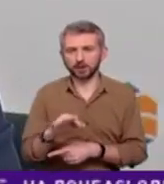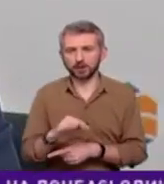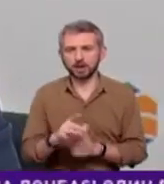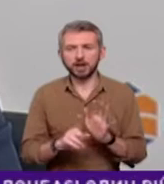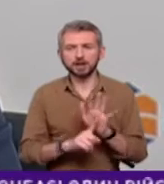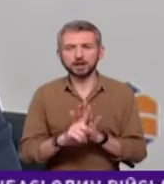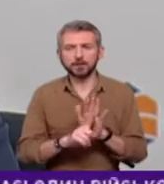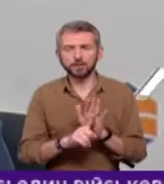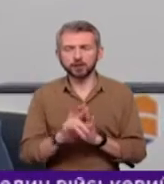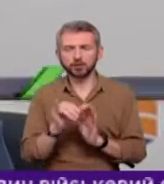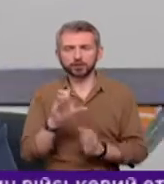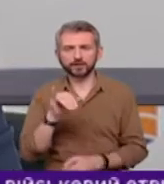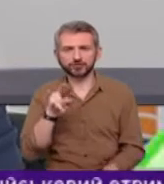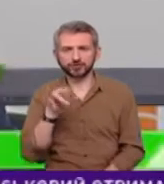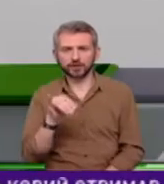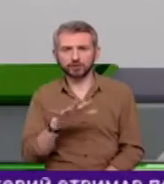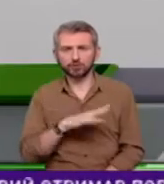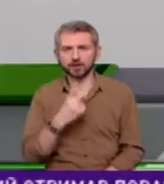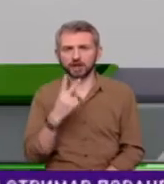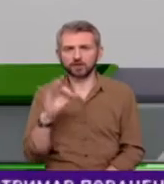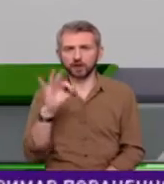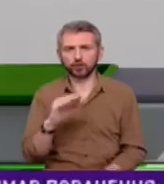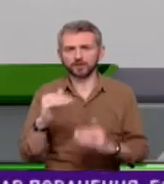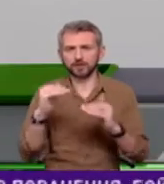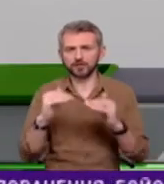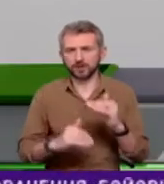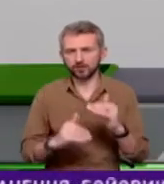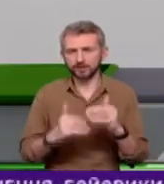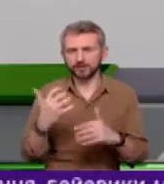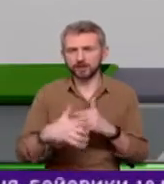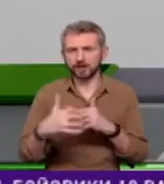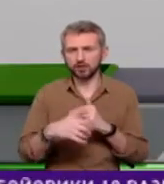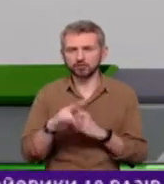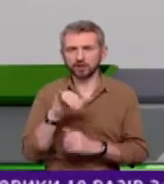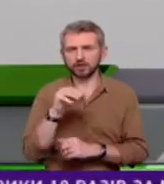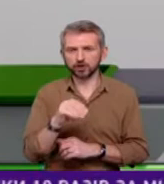Температура у січні була на 2 градуси нижча в середньому,